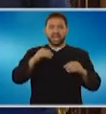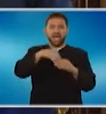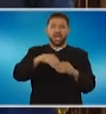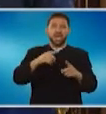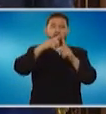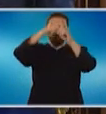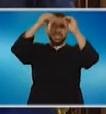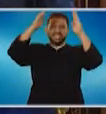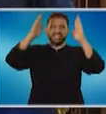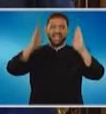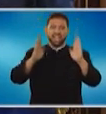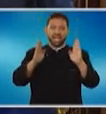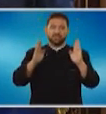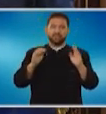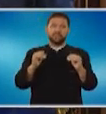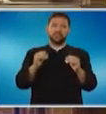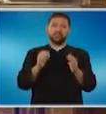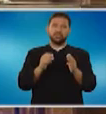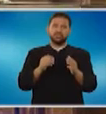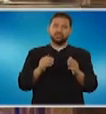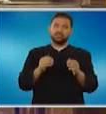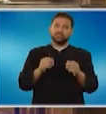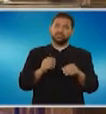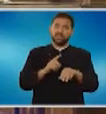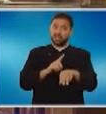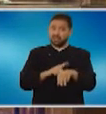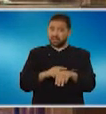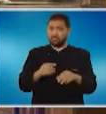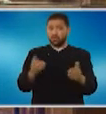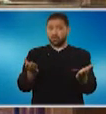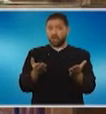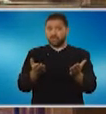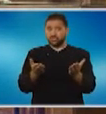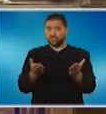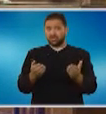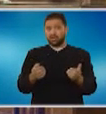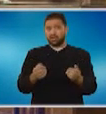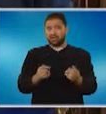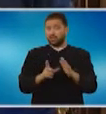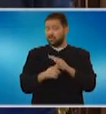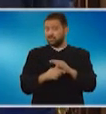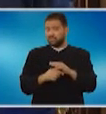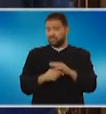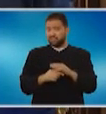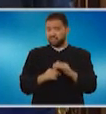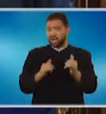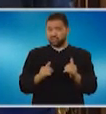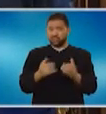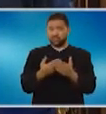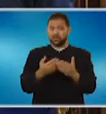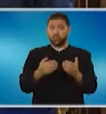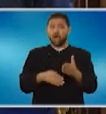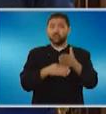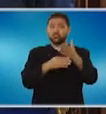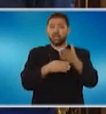orice tip de lectură pe care îl facem din postura de creștini ortodoxi nu mai e un pericol,